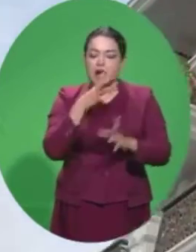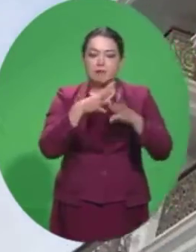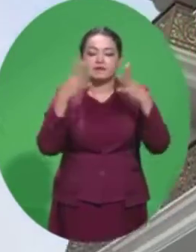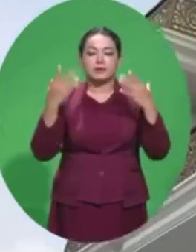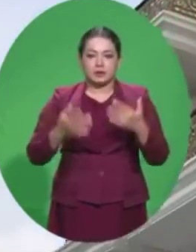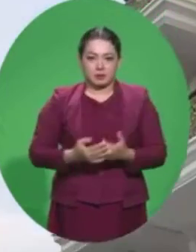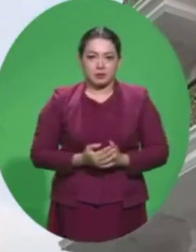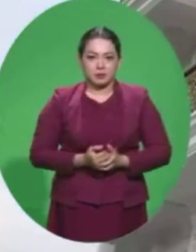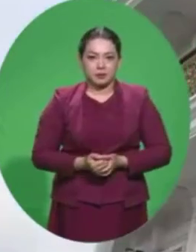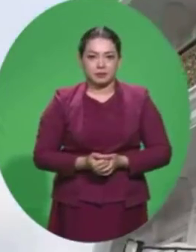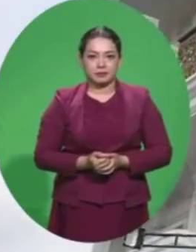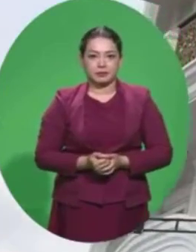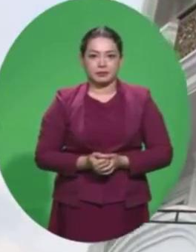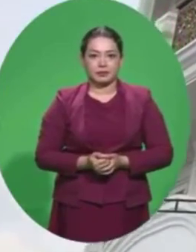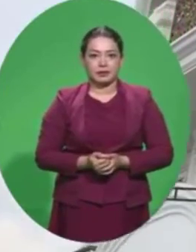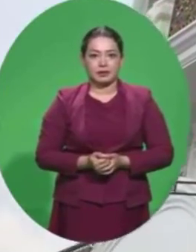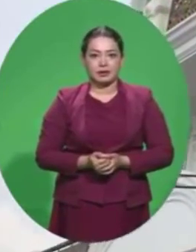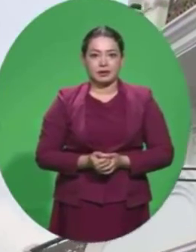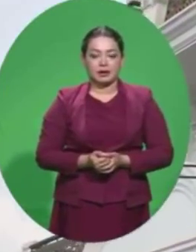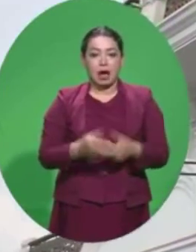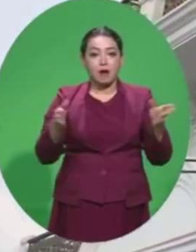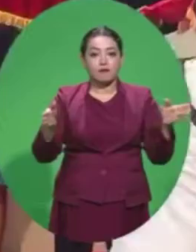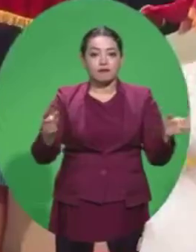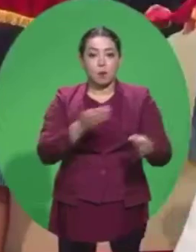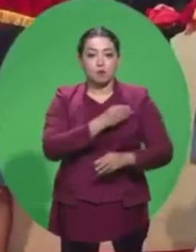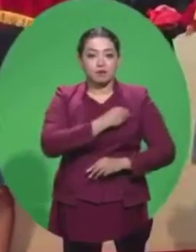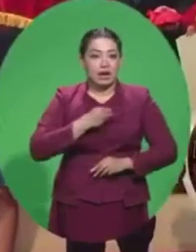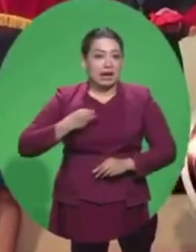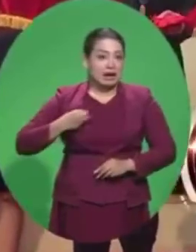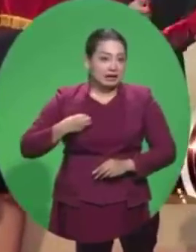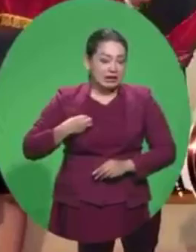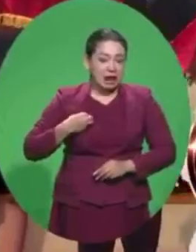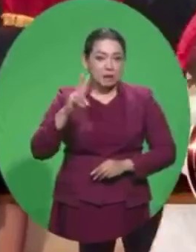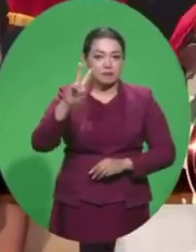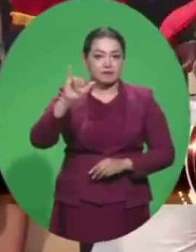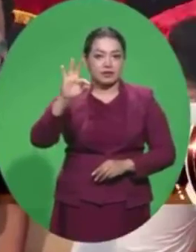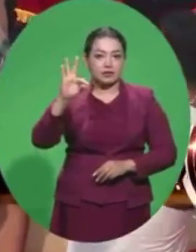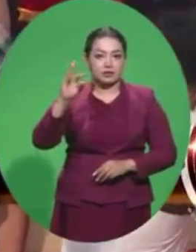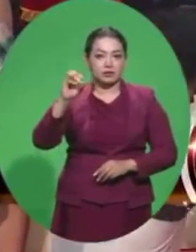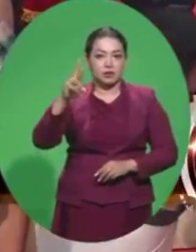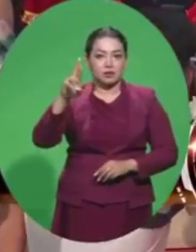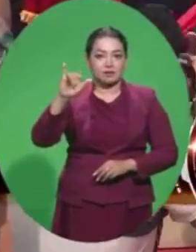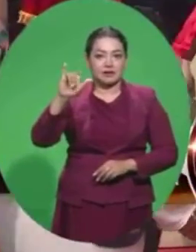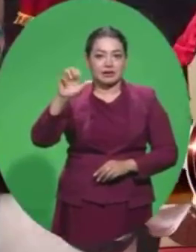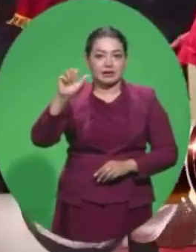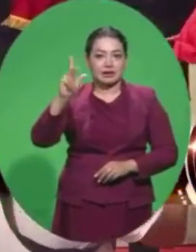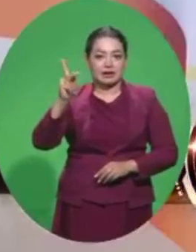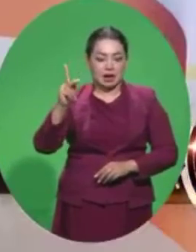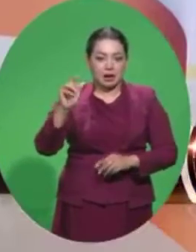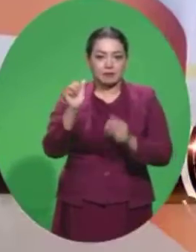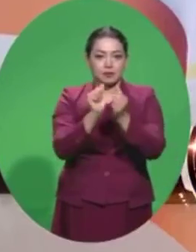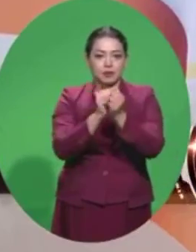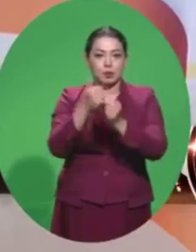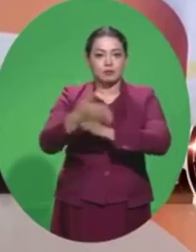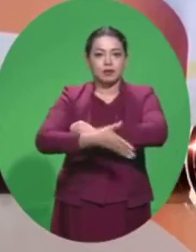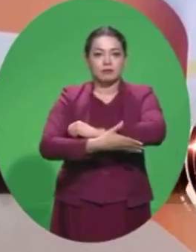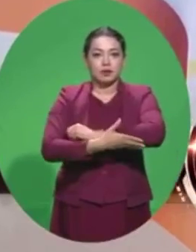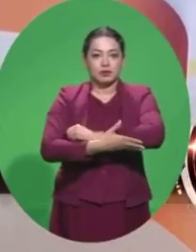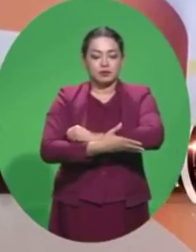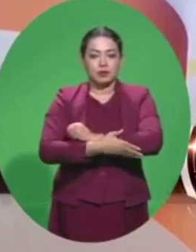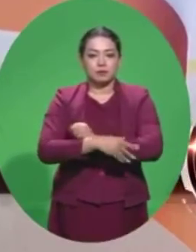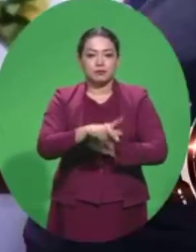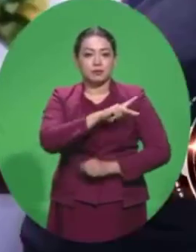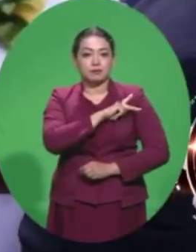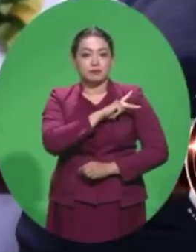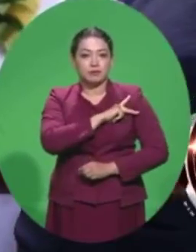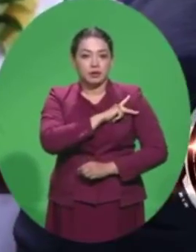Hệ thống phòng khám Victoria Healthcare là một trong những cơ sở y tế thực hành y khoa dựa trên nền tảng y học chứng cứ với ưu điểm không